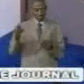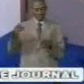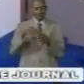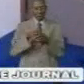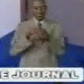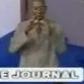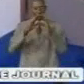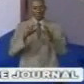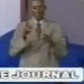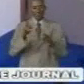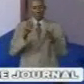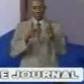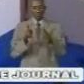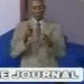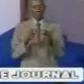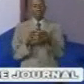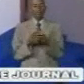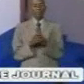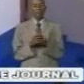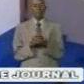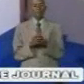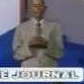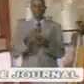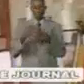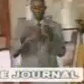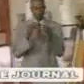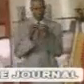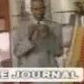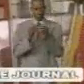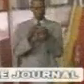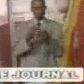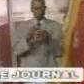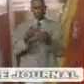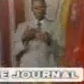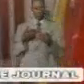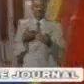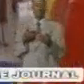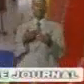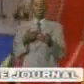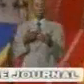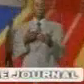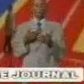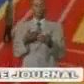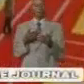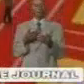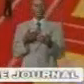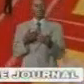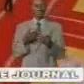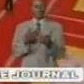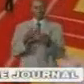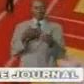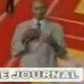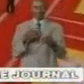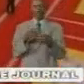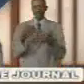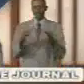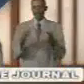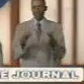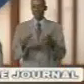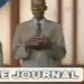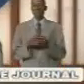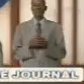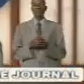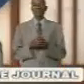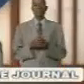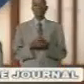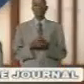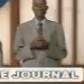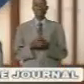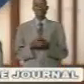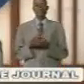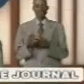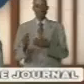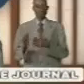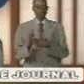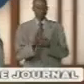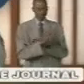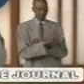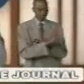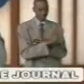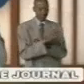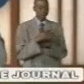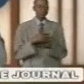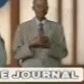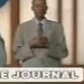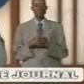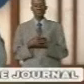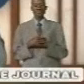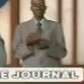travaux préliminaires au 14e sommet des chefs d'État et des gouvernements. En rapport toujours avec